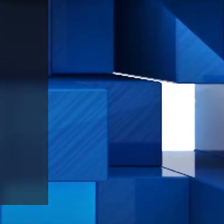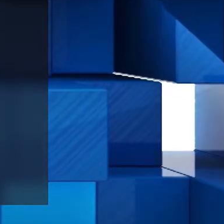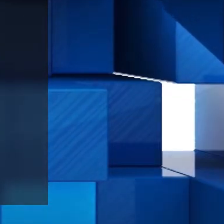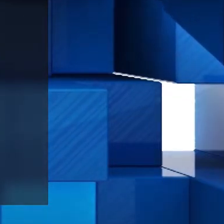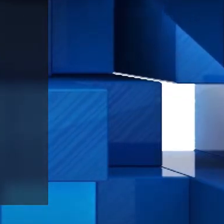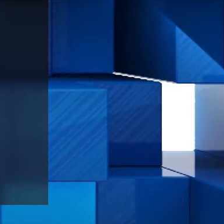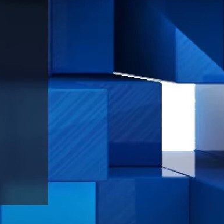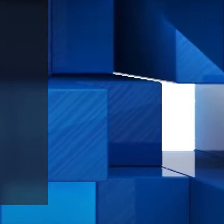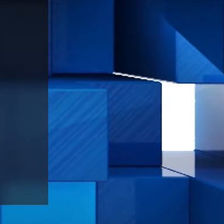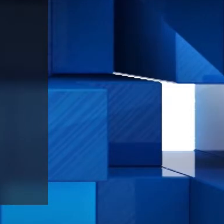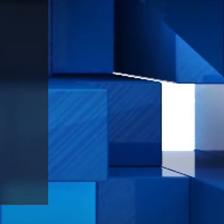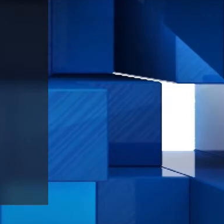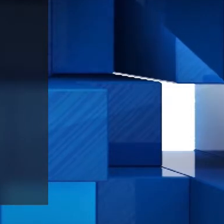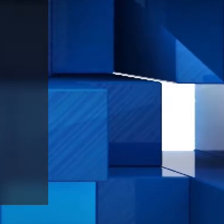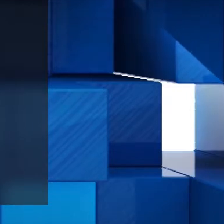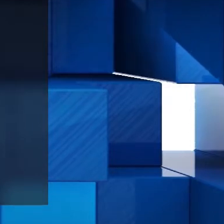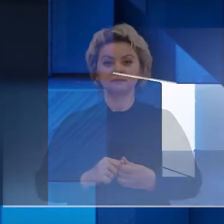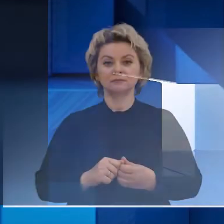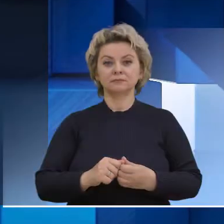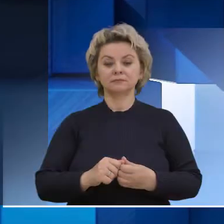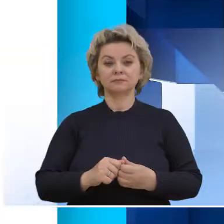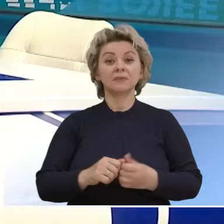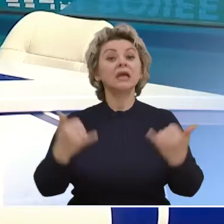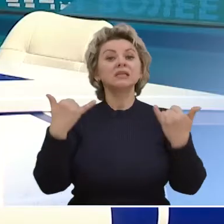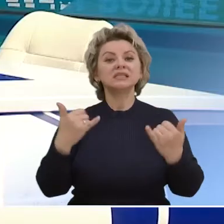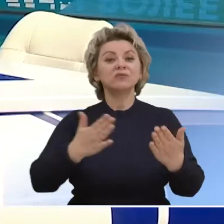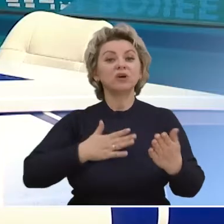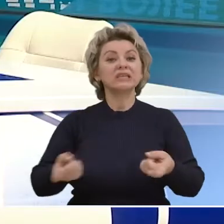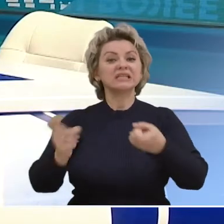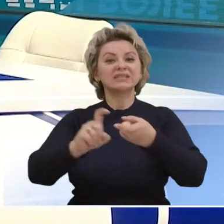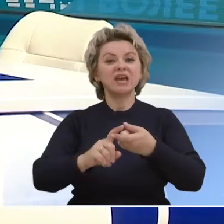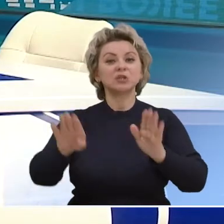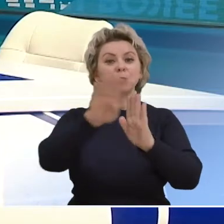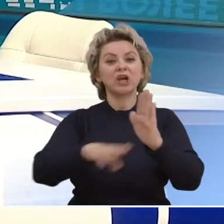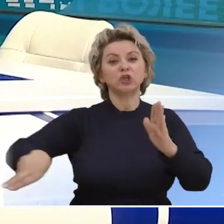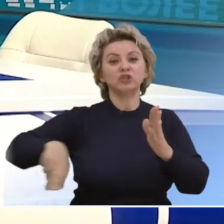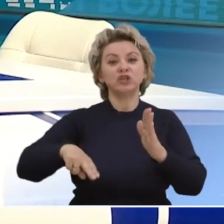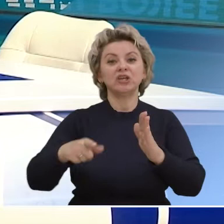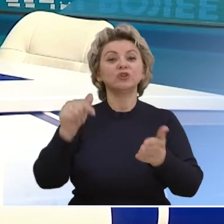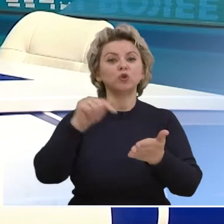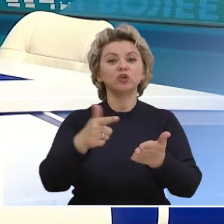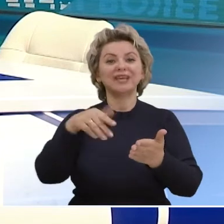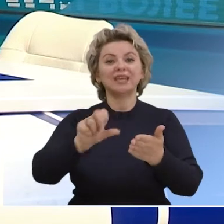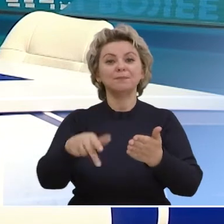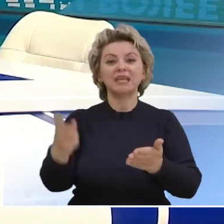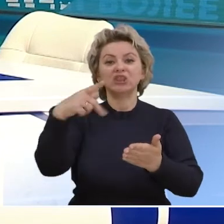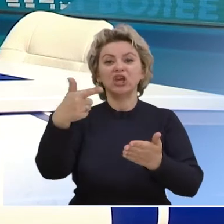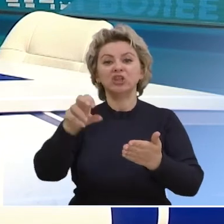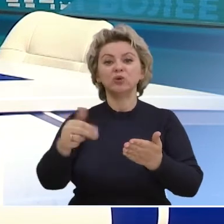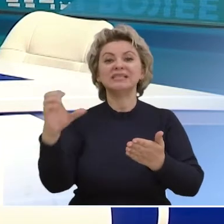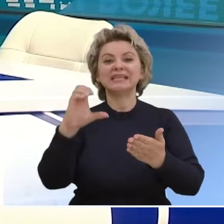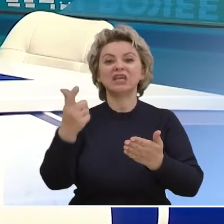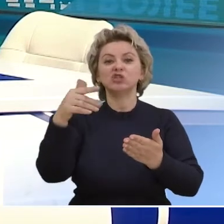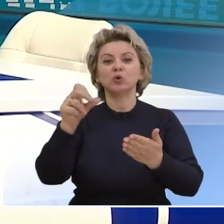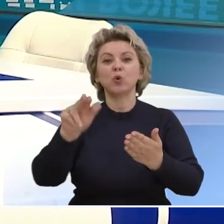5082 человека. Скончалось 105 человек. Сегодня с нами на связи программный директор точки кипения ДГТУ Сергей